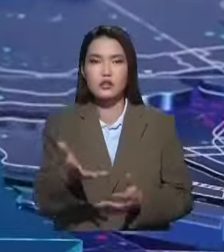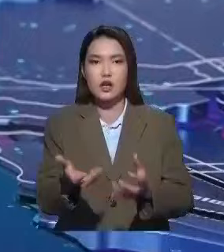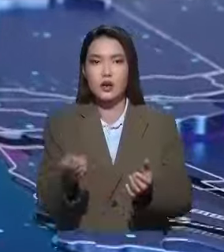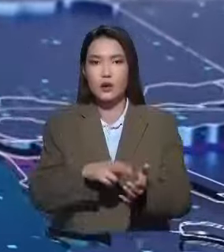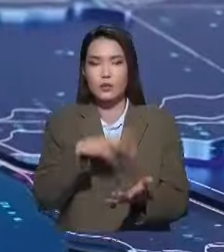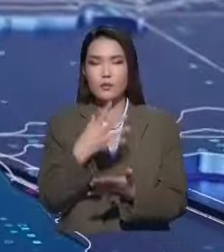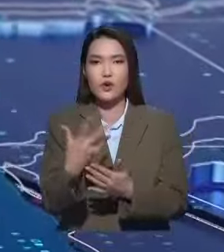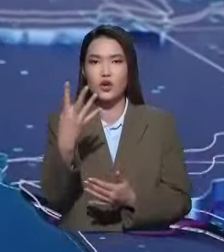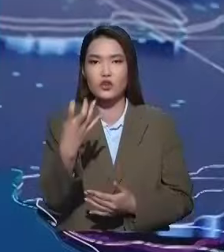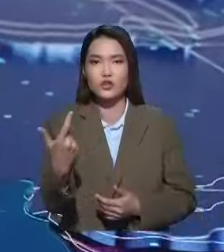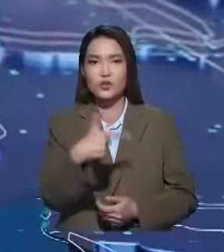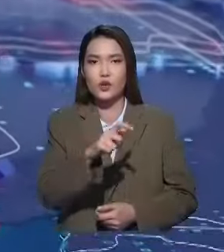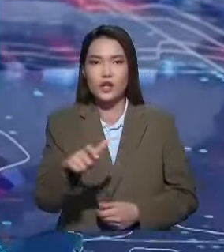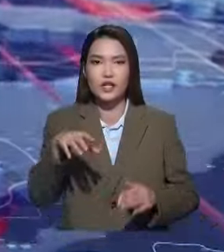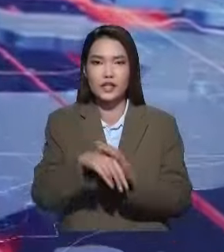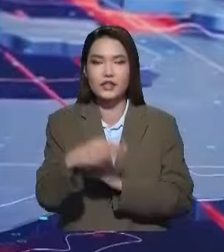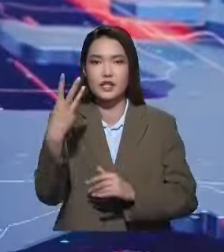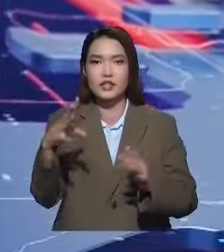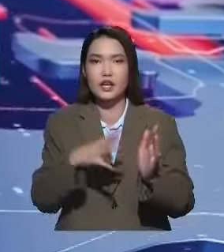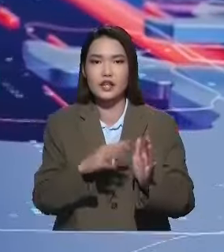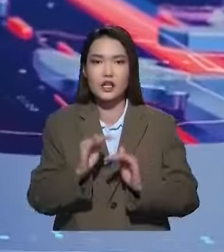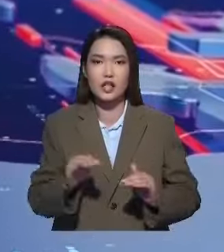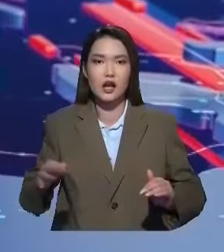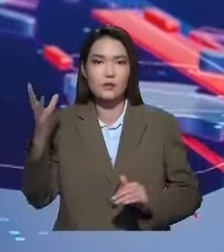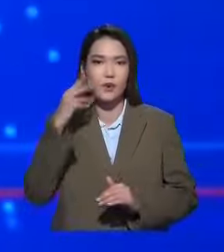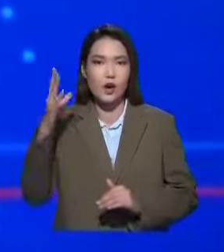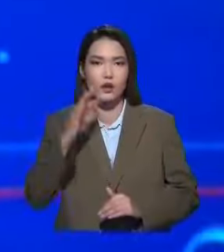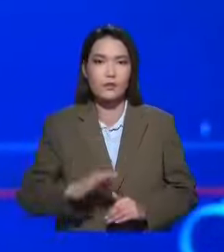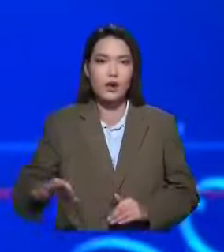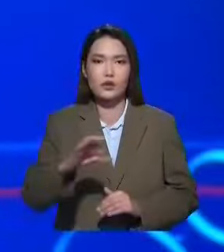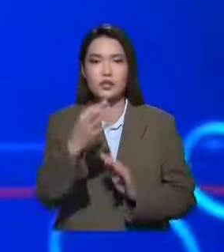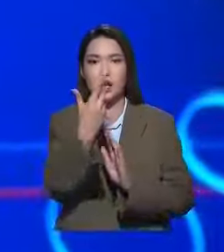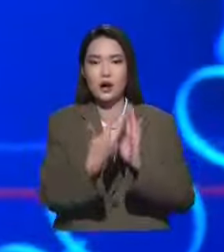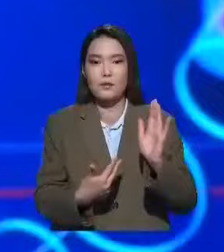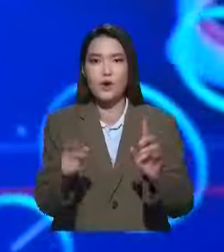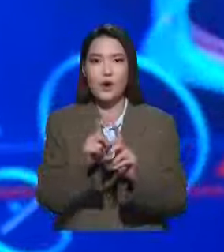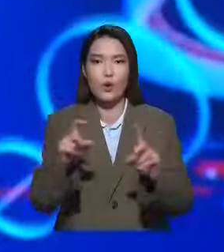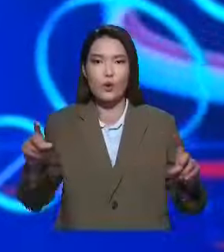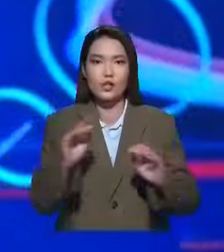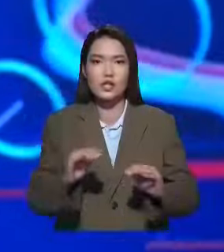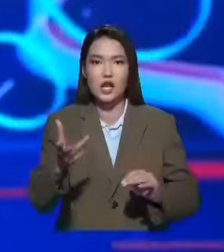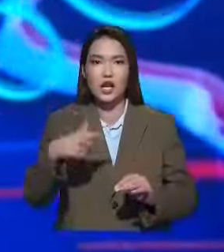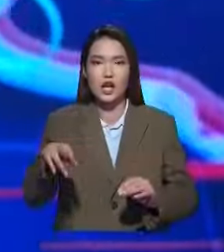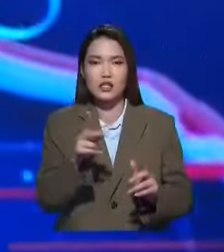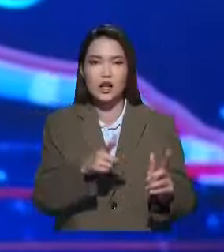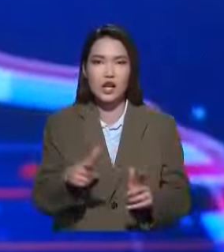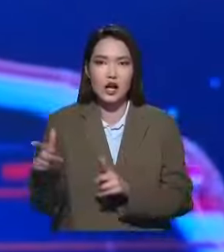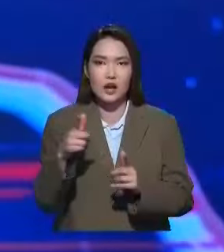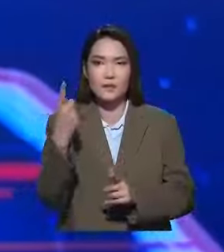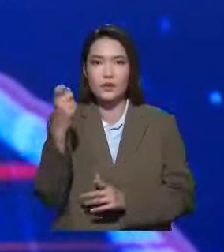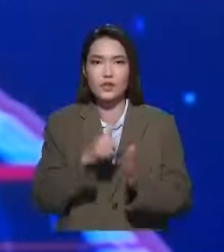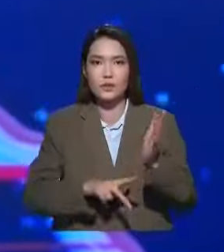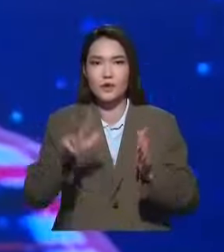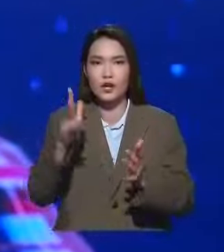почти 400 горожан, из них 39 детей. А в Алматинской области на базах школ и детсадов подготовлено